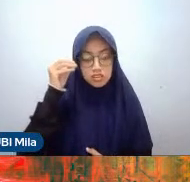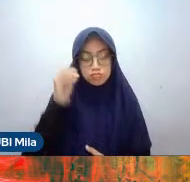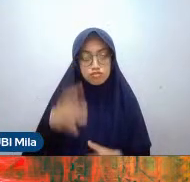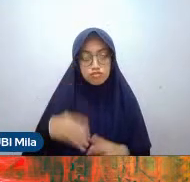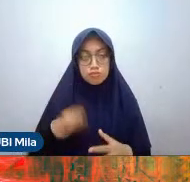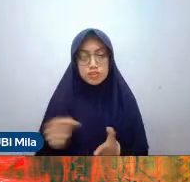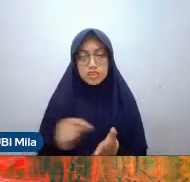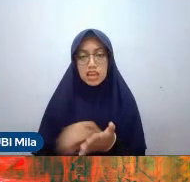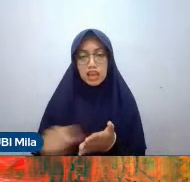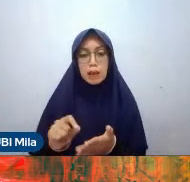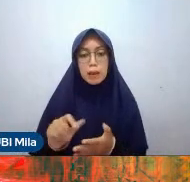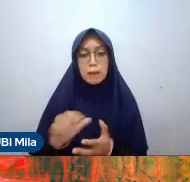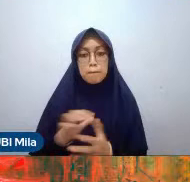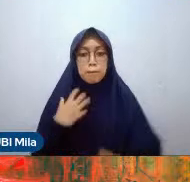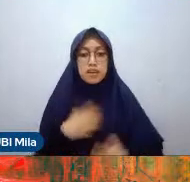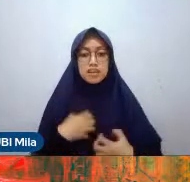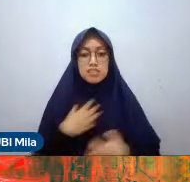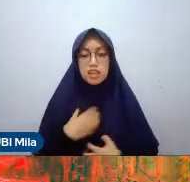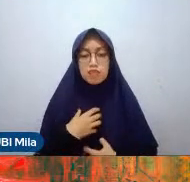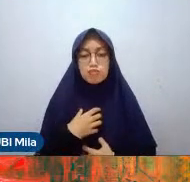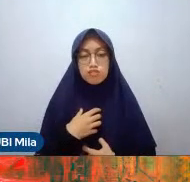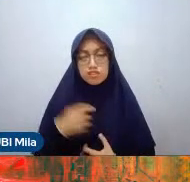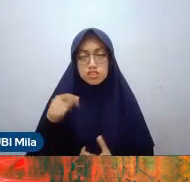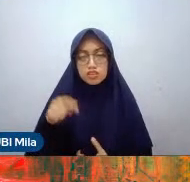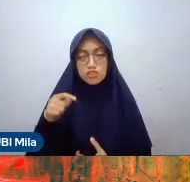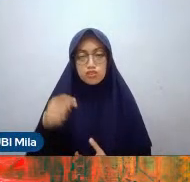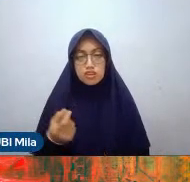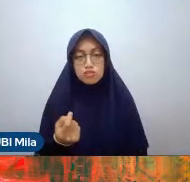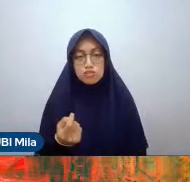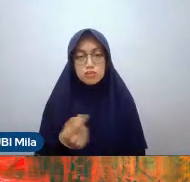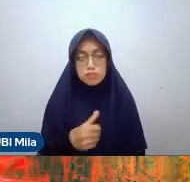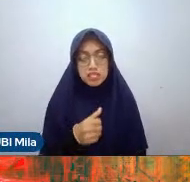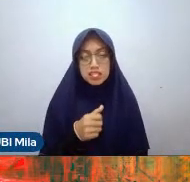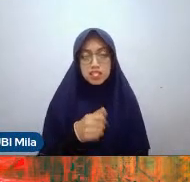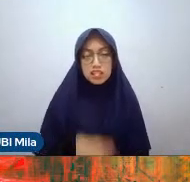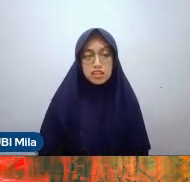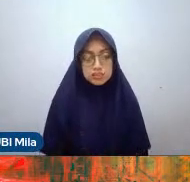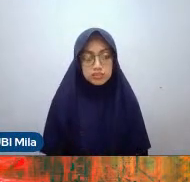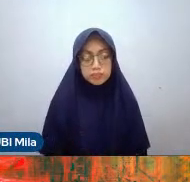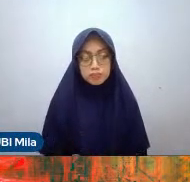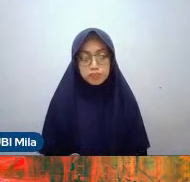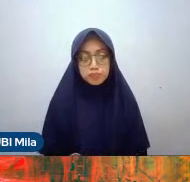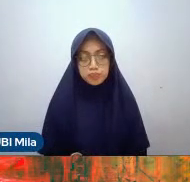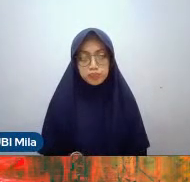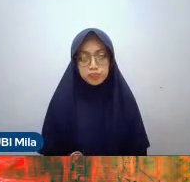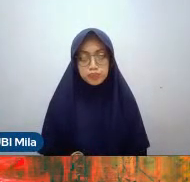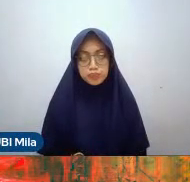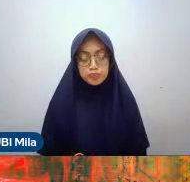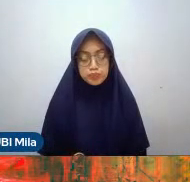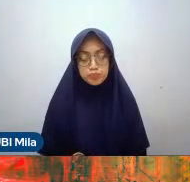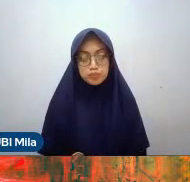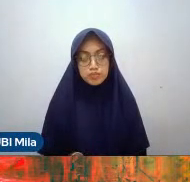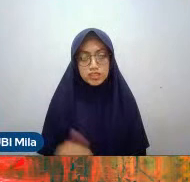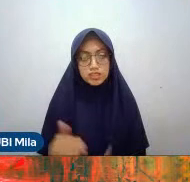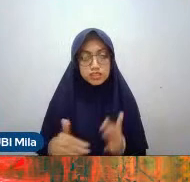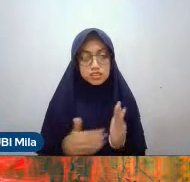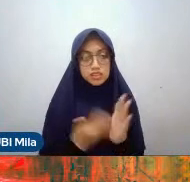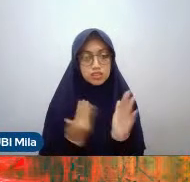membantu anak untuk mengelola secara efektif emosinya tersebut. Oke, selanjutnya.